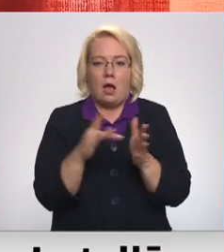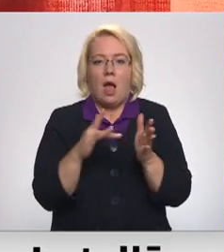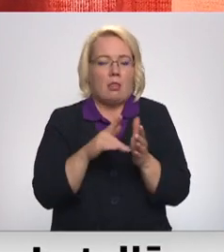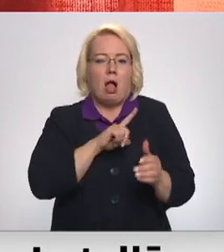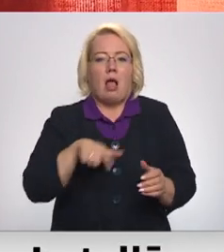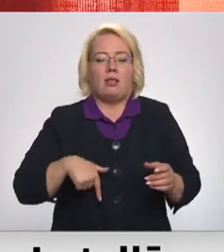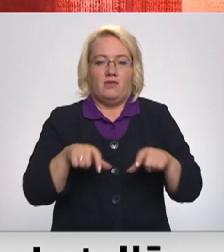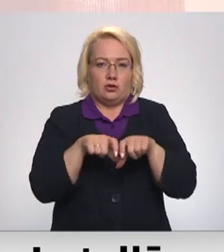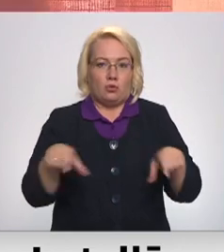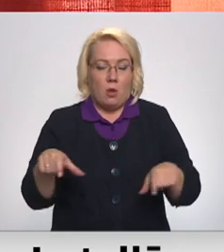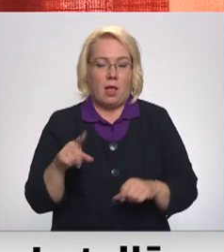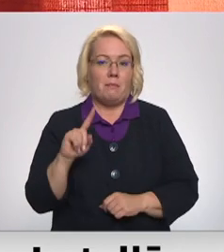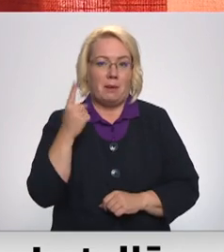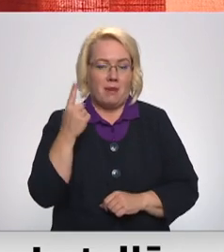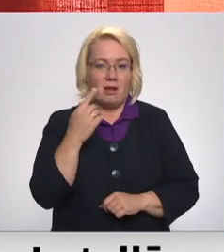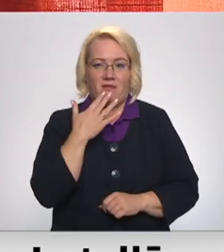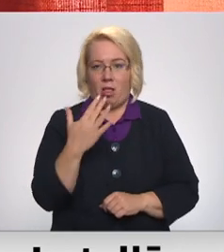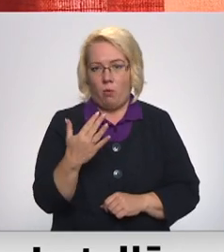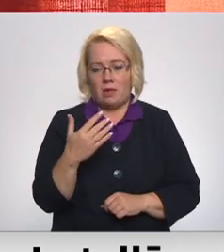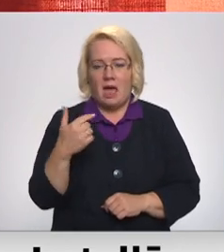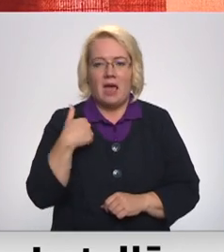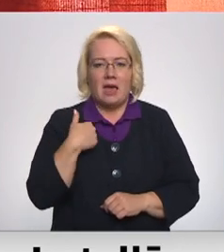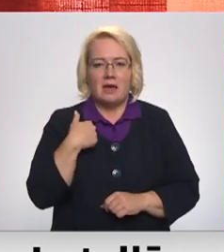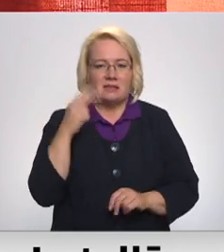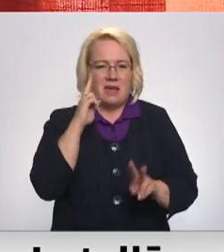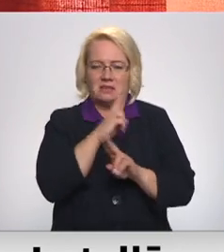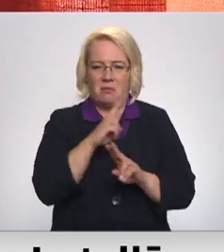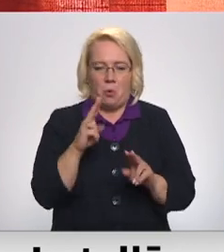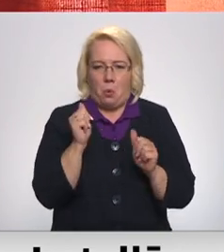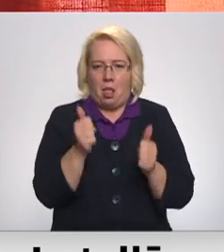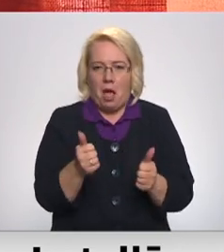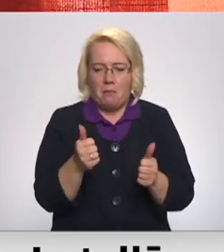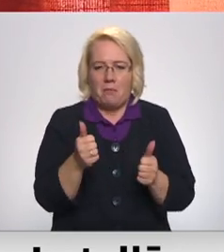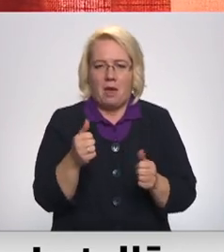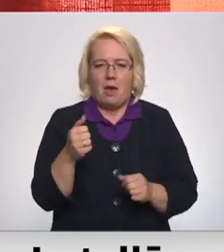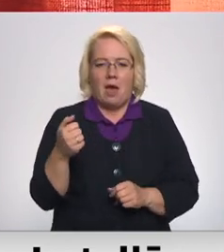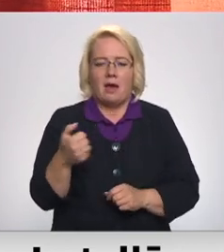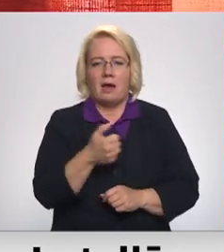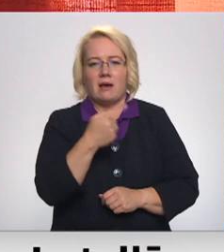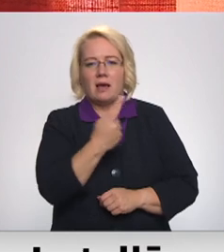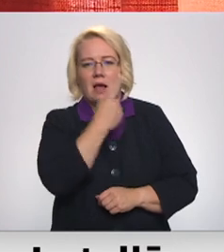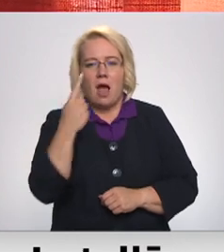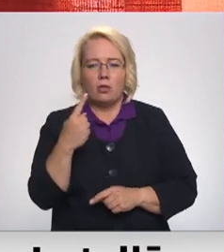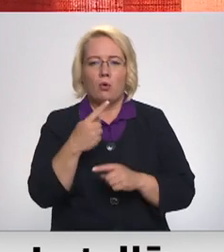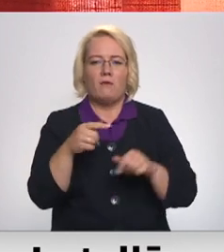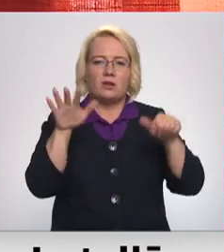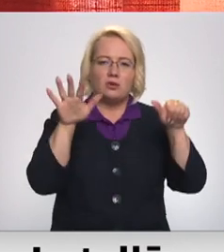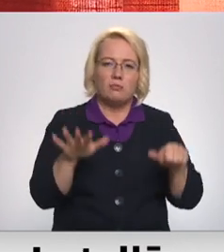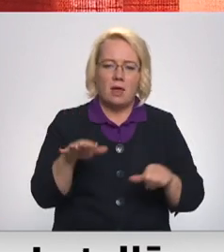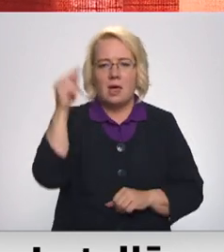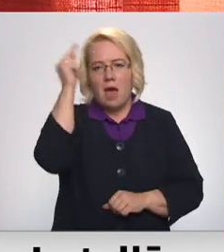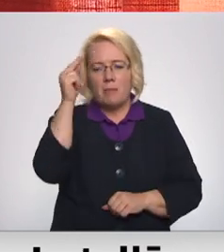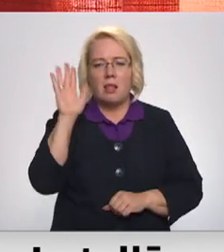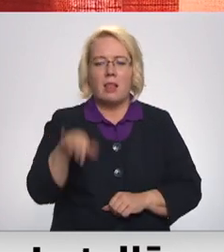Latvijas skolā. Pirmkārt, valoda. Es nepārāk labi saprotu. Vajag gadu vai pusgadu mācīties, lai vismaz